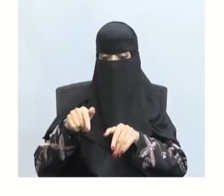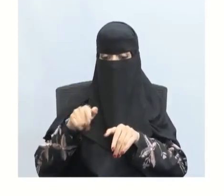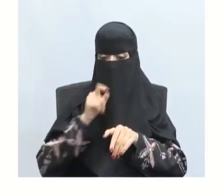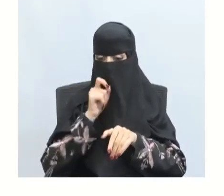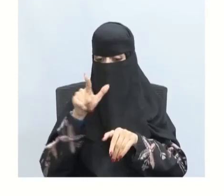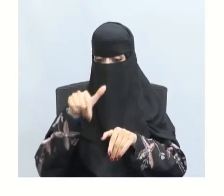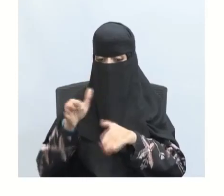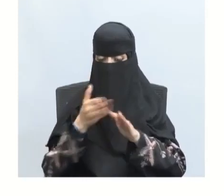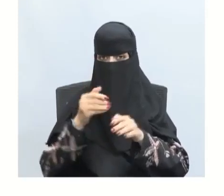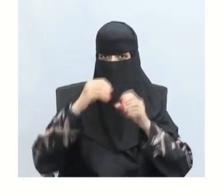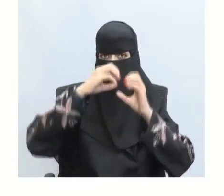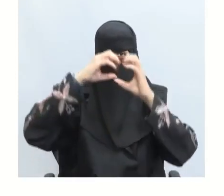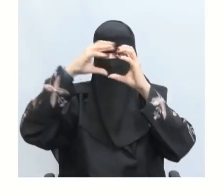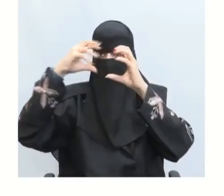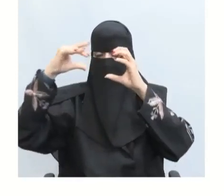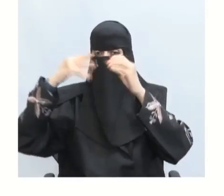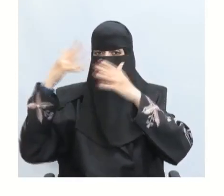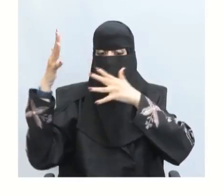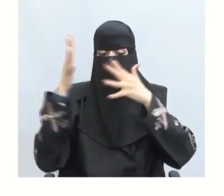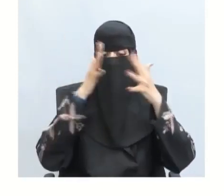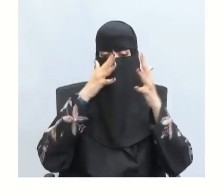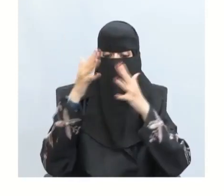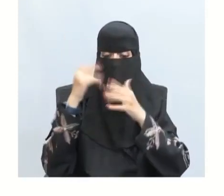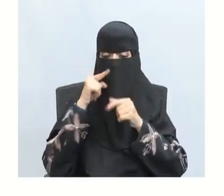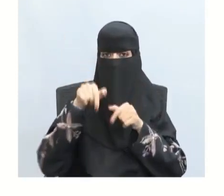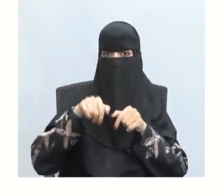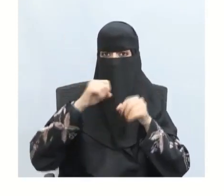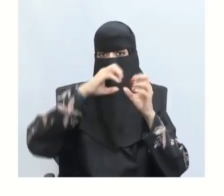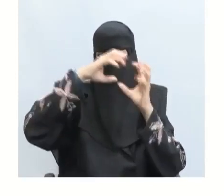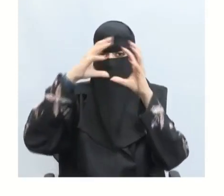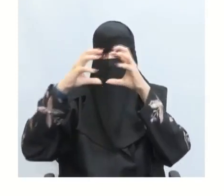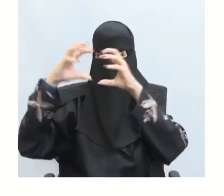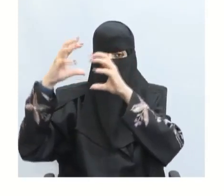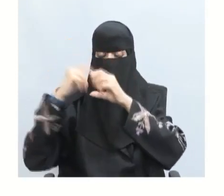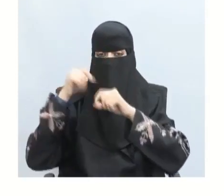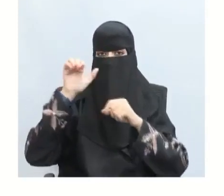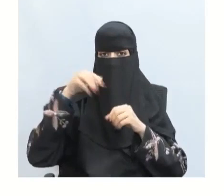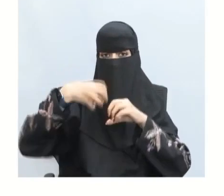يطلق على سحب الغاز وال الغبار بالسحب